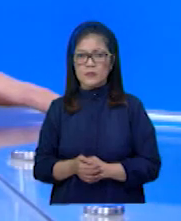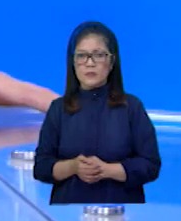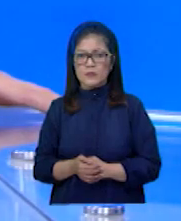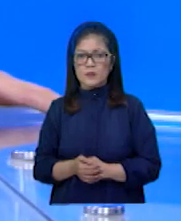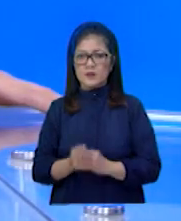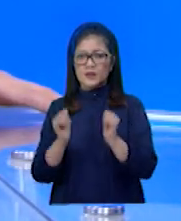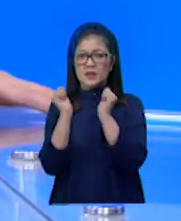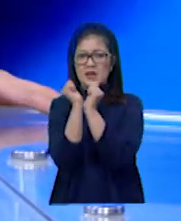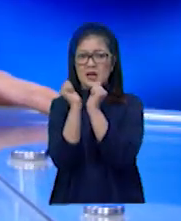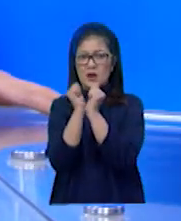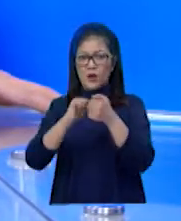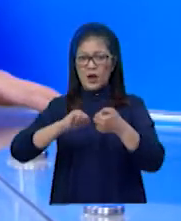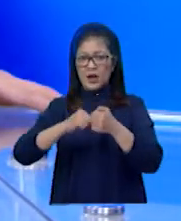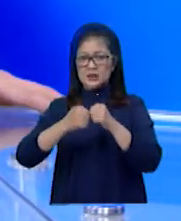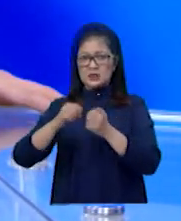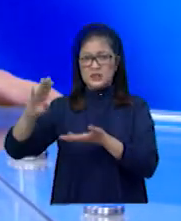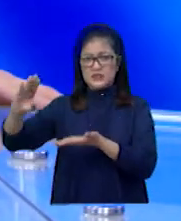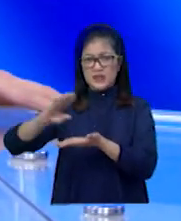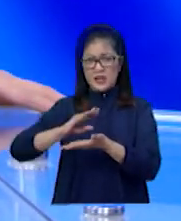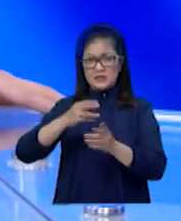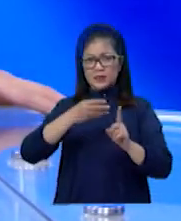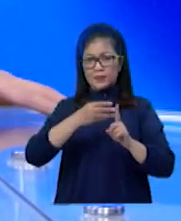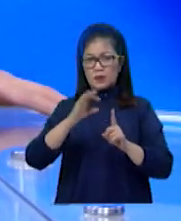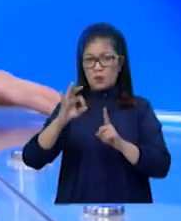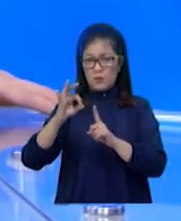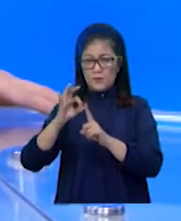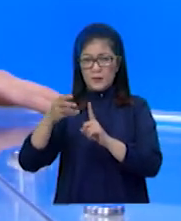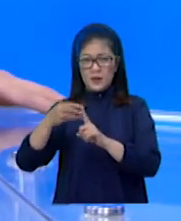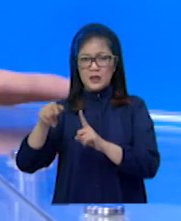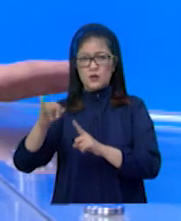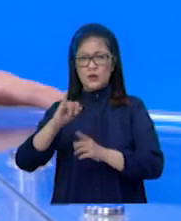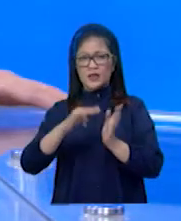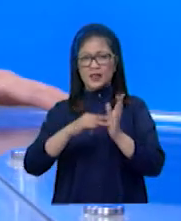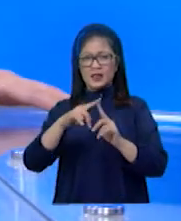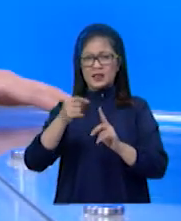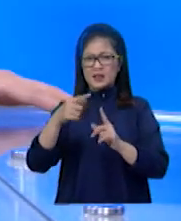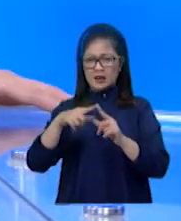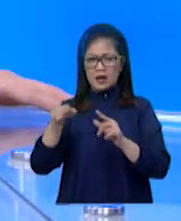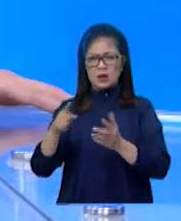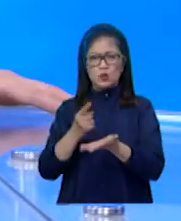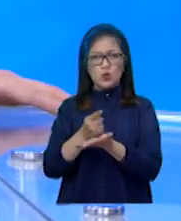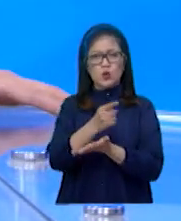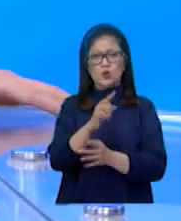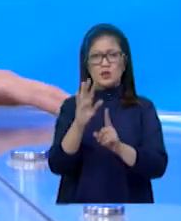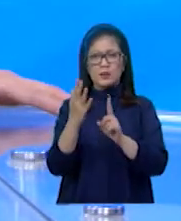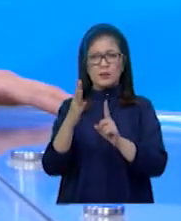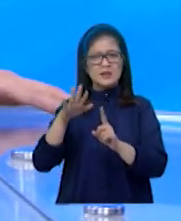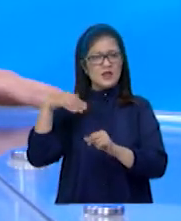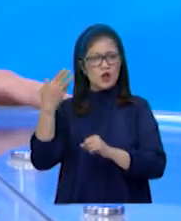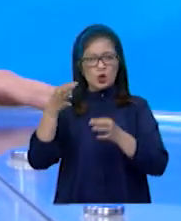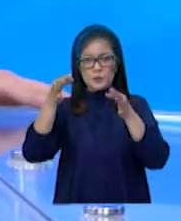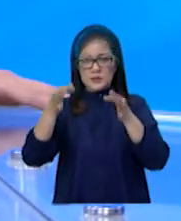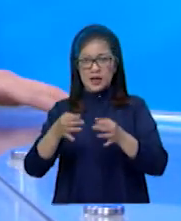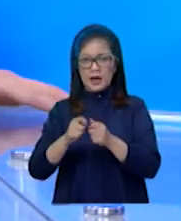Kita beralih ke informasi lainnya, pemirsa. Terdakwa kasus investasi binari option atau binomo Indra Kenz dituntut 15 tahun penjara dan denda 10